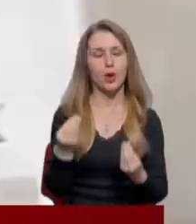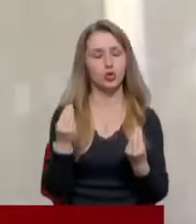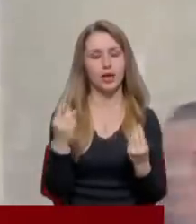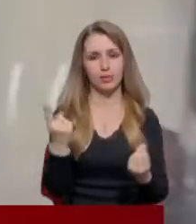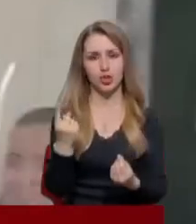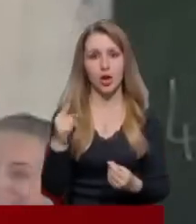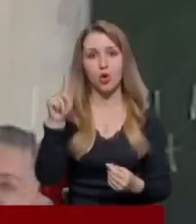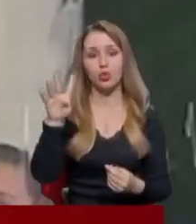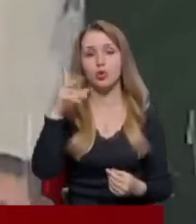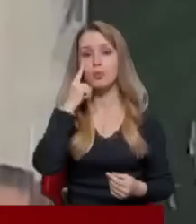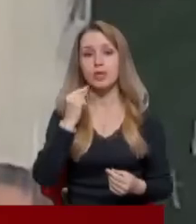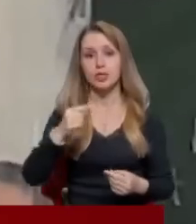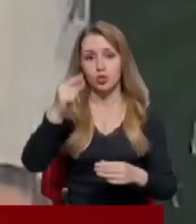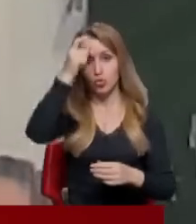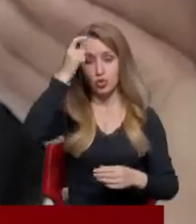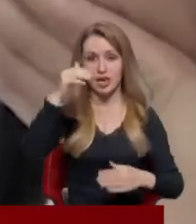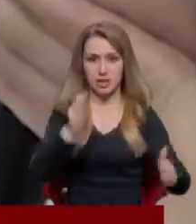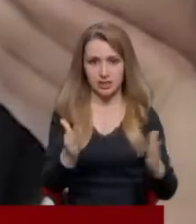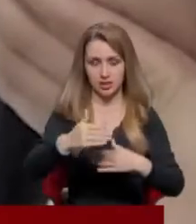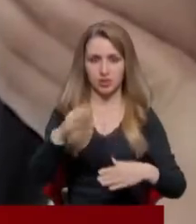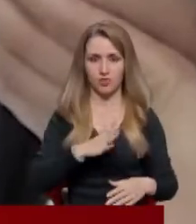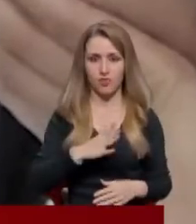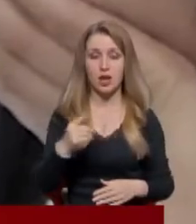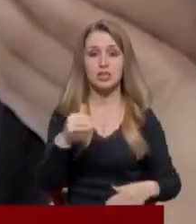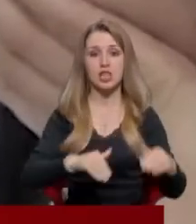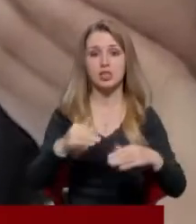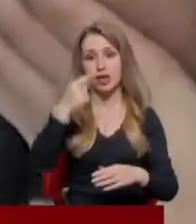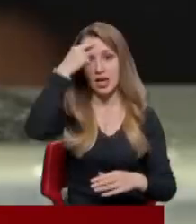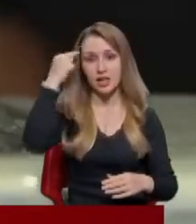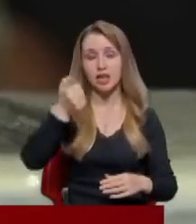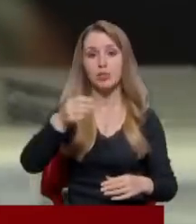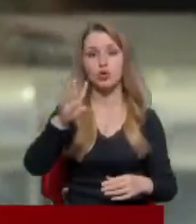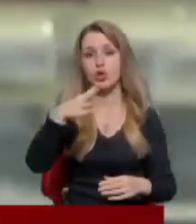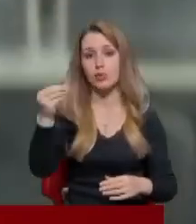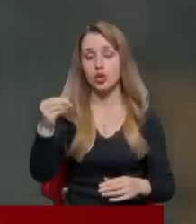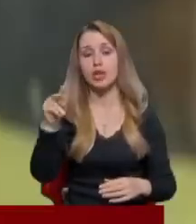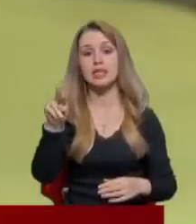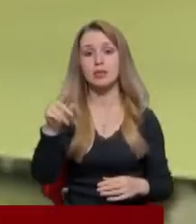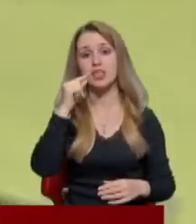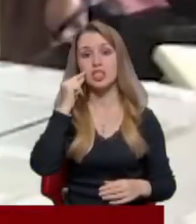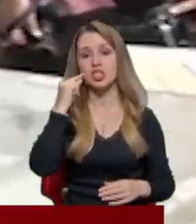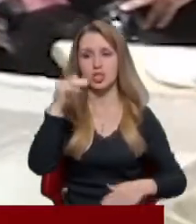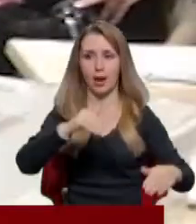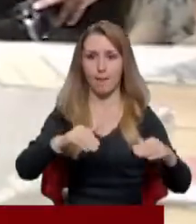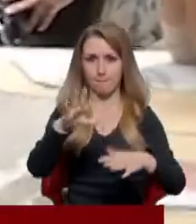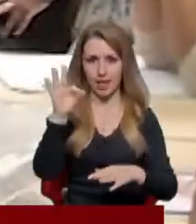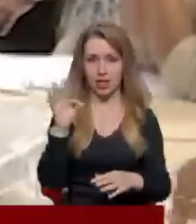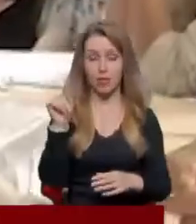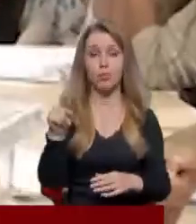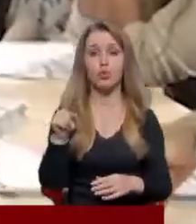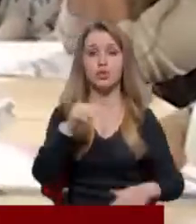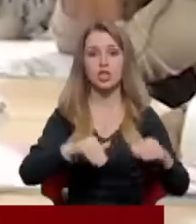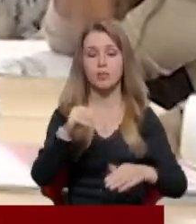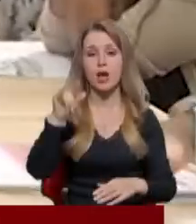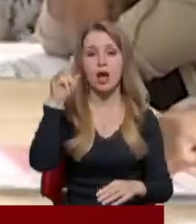14 Mayıs'ta Türkiye sandık başına gidiyor seçimlerin kaderini 64 milyon 191 bin 200 ise seçime